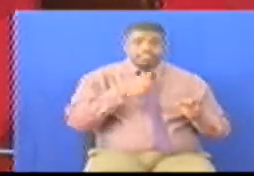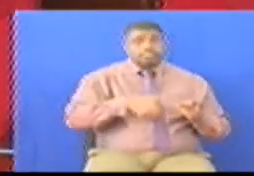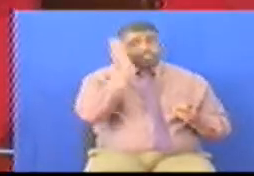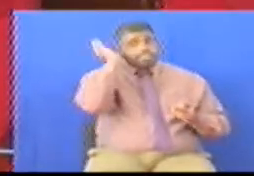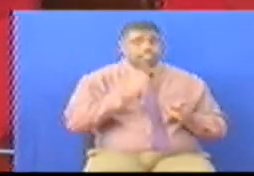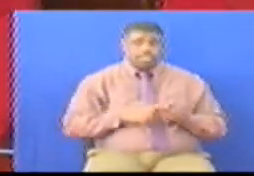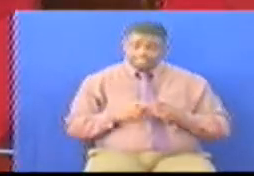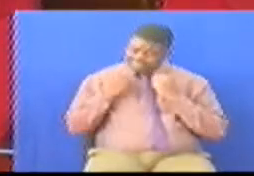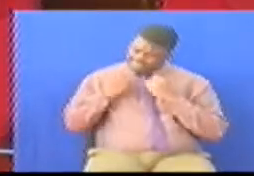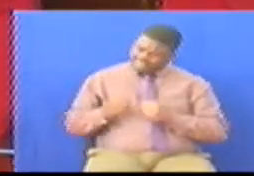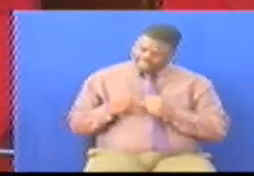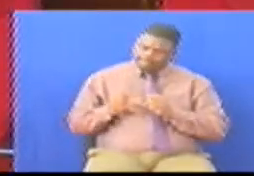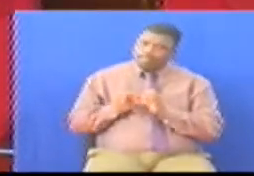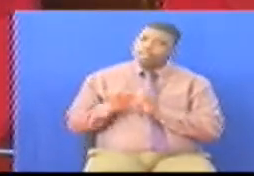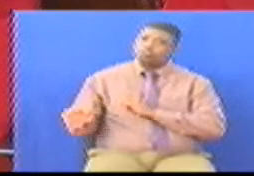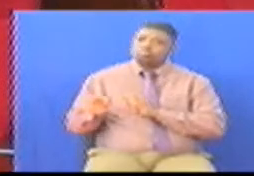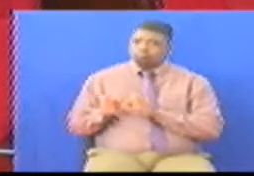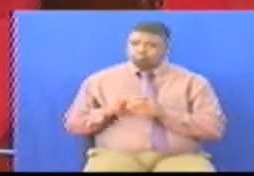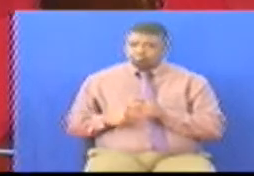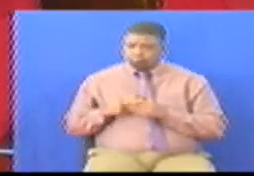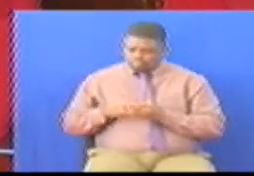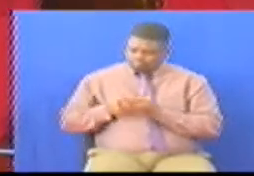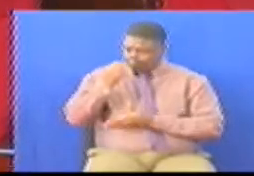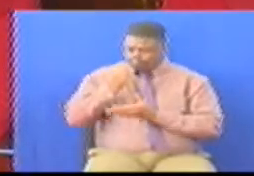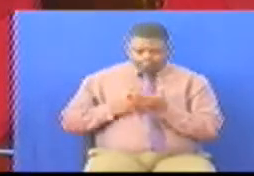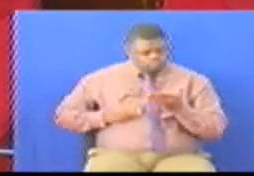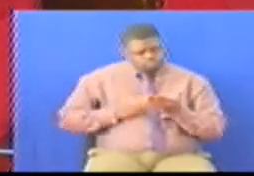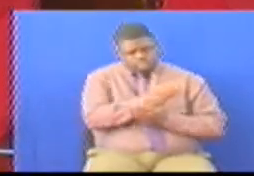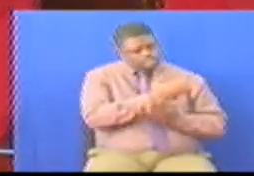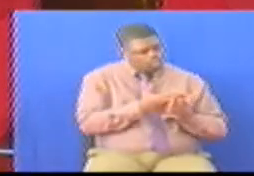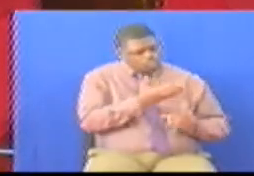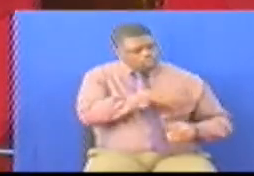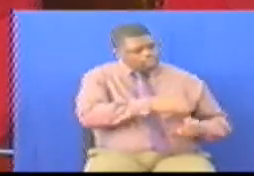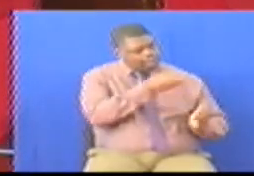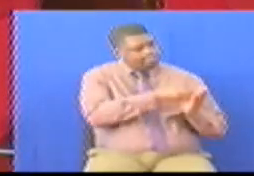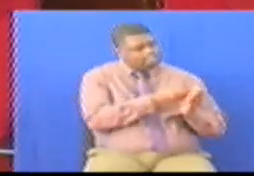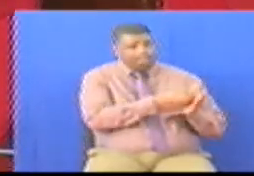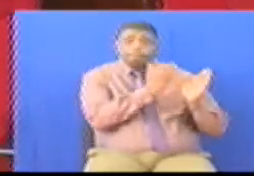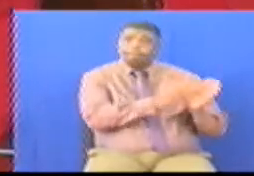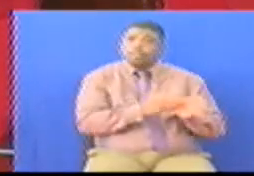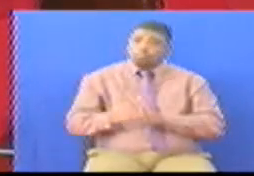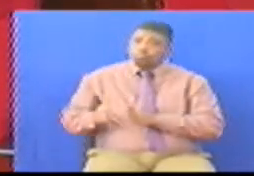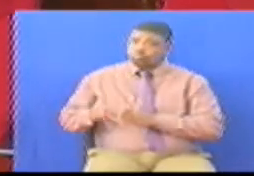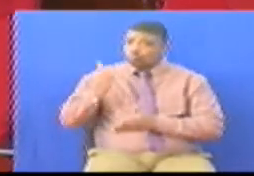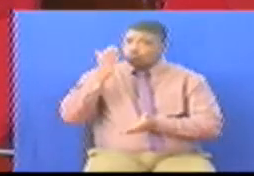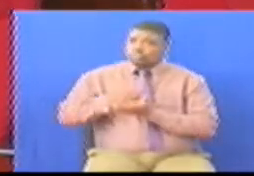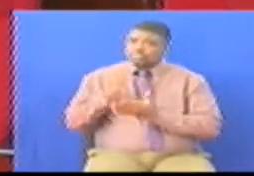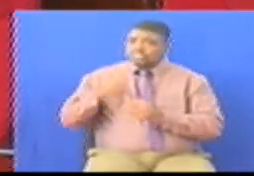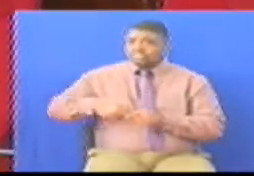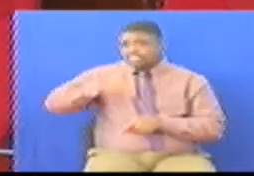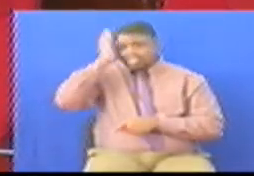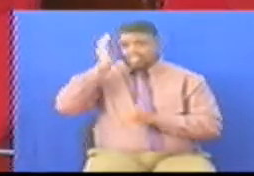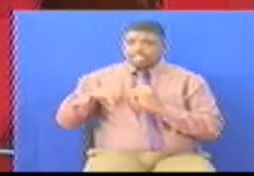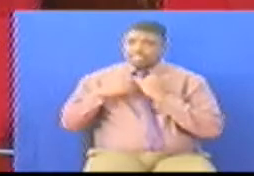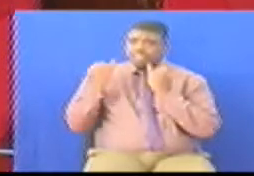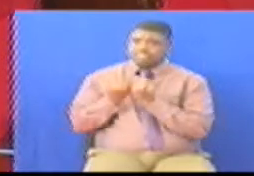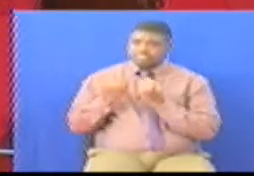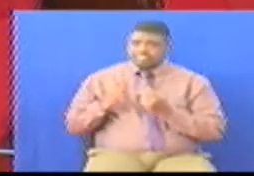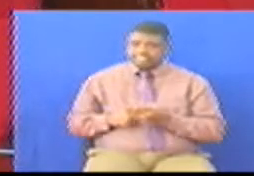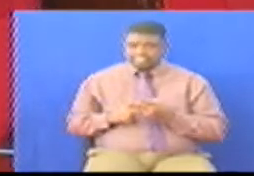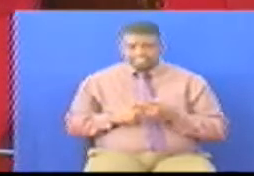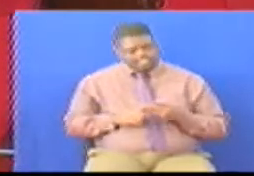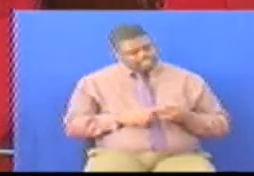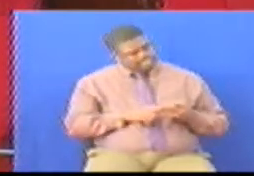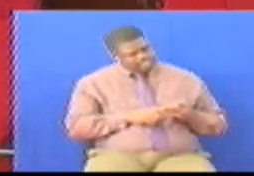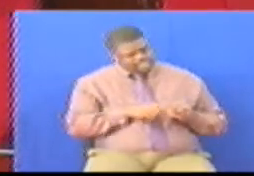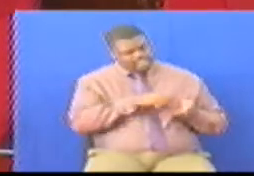ichukue jitihada mahususi ya kibajeti kupitia Wizara ya Fedha na Mipango kuhakikisha serikali, taasisi zote za serikali zinazodaiwa na TANESCO